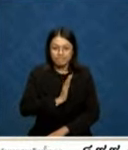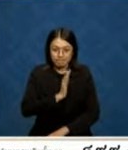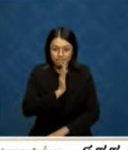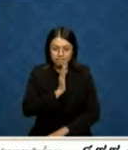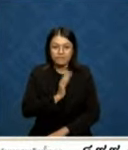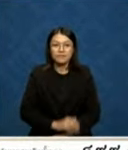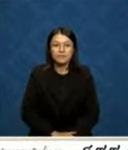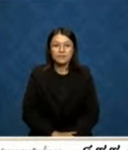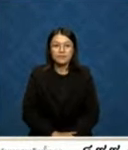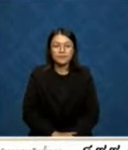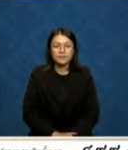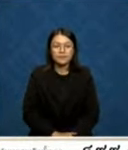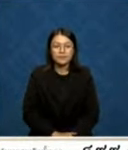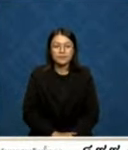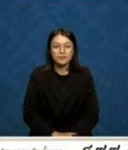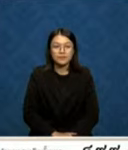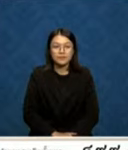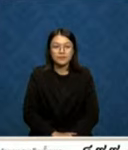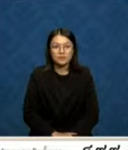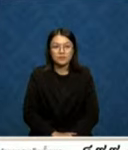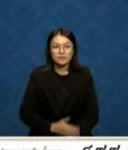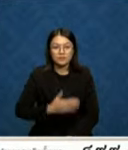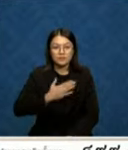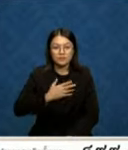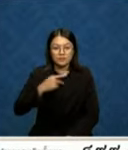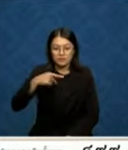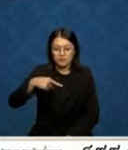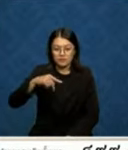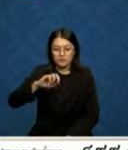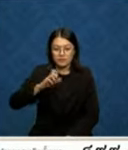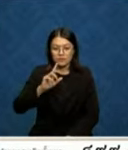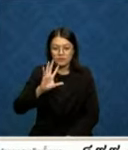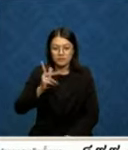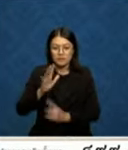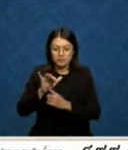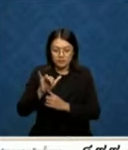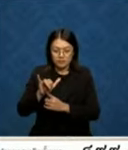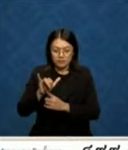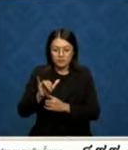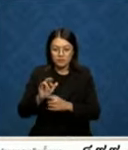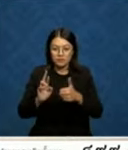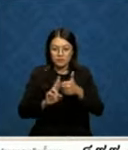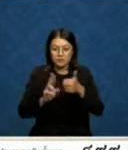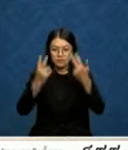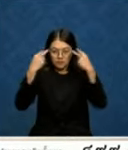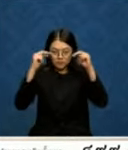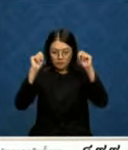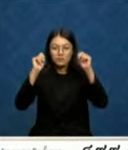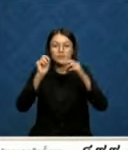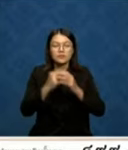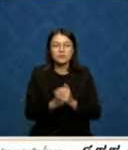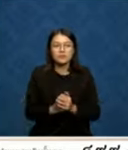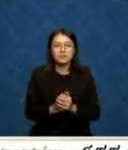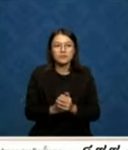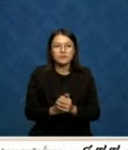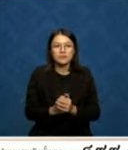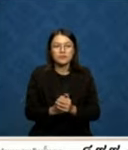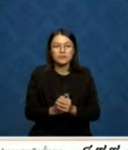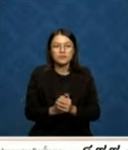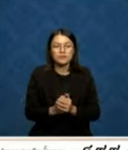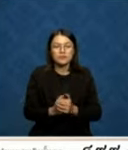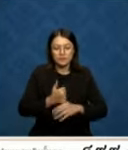ครับกับผมนายพิชัยชุนหะวชิระรองนายกรัฐมนตรีและรัฐม